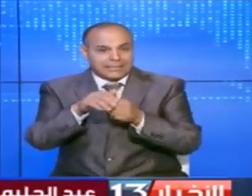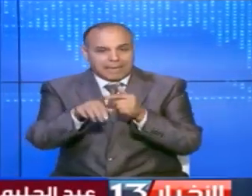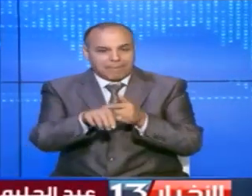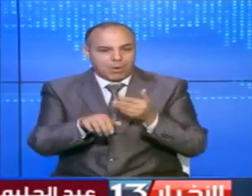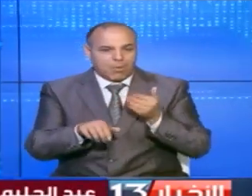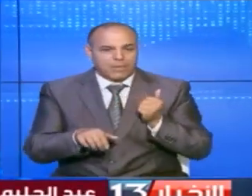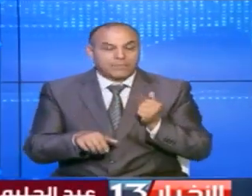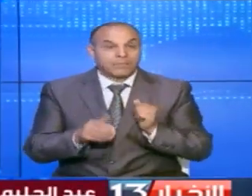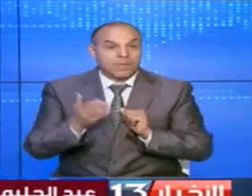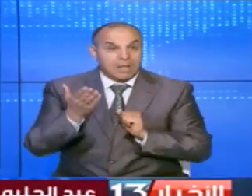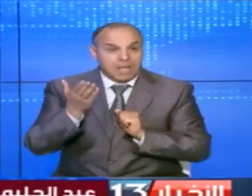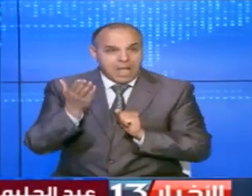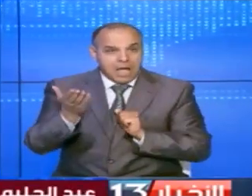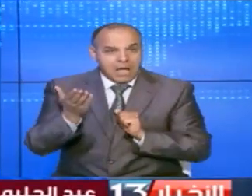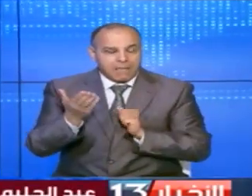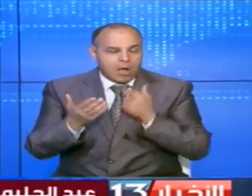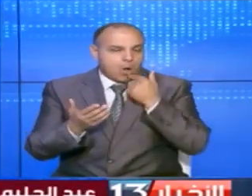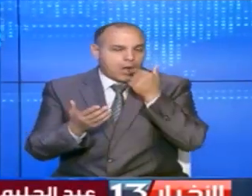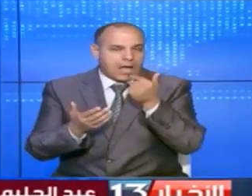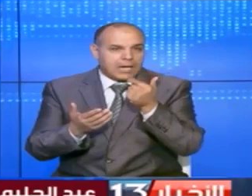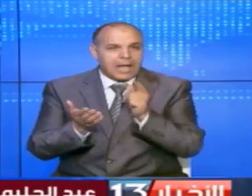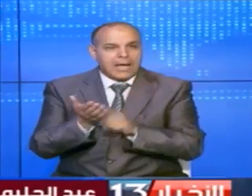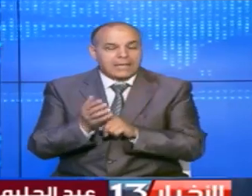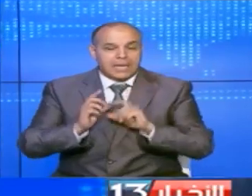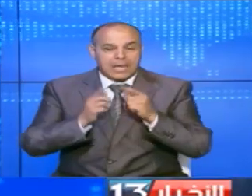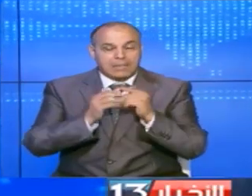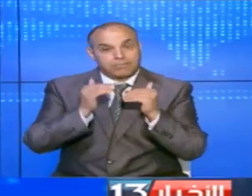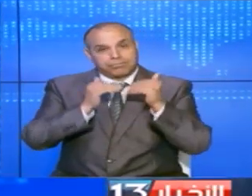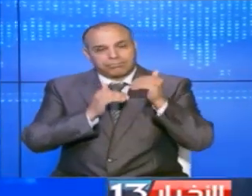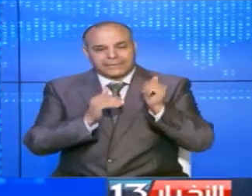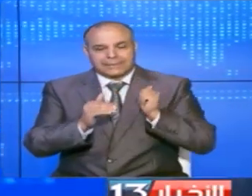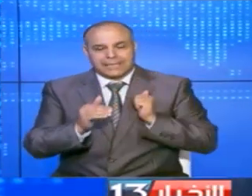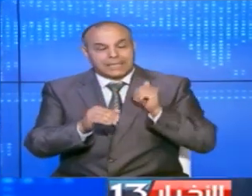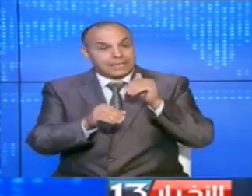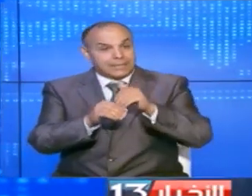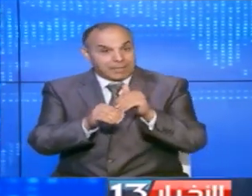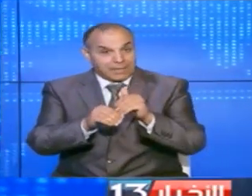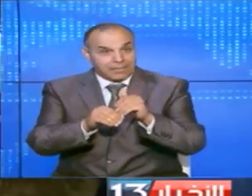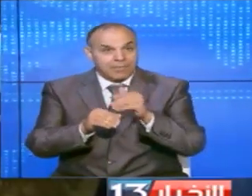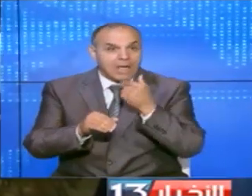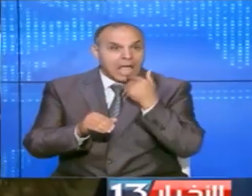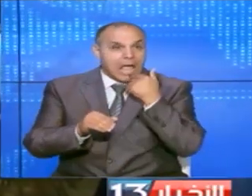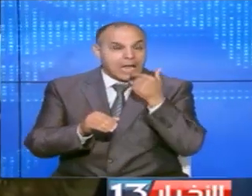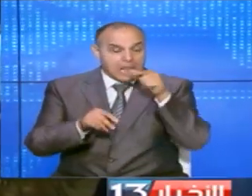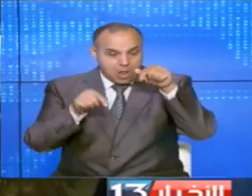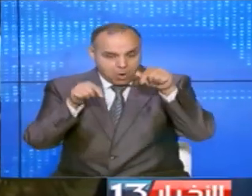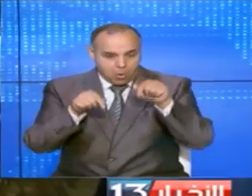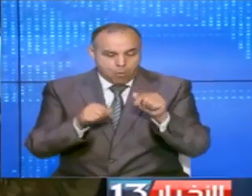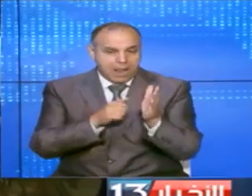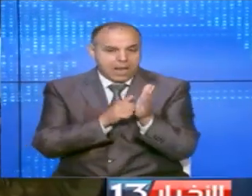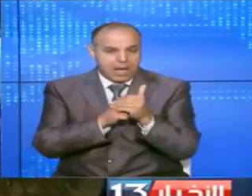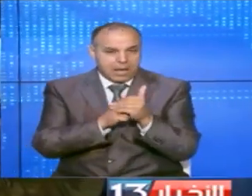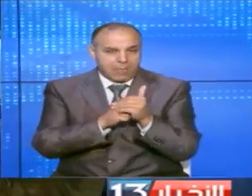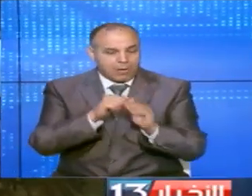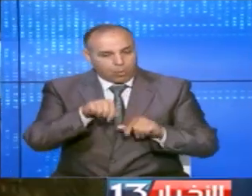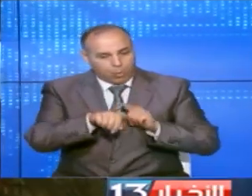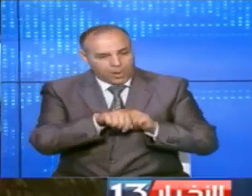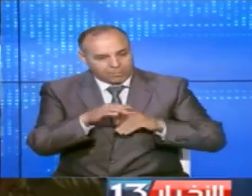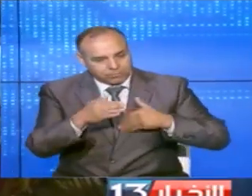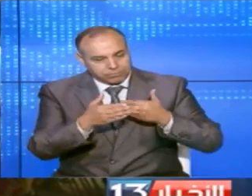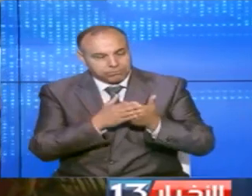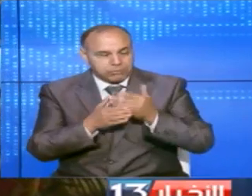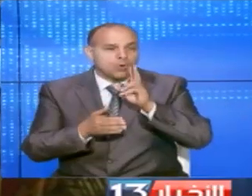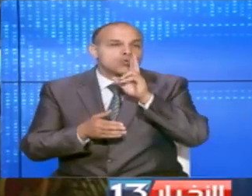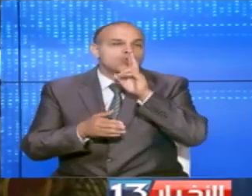لاوانها من جانبها اكدت الهيئه العليا المستقله للانتخابات ان اليوم الاربعه والى حدود منتصف